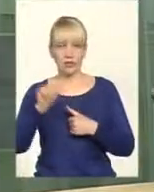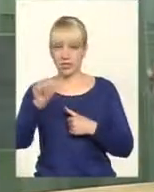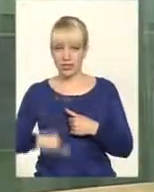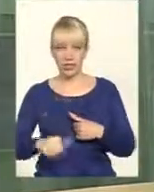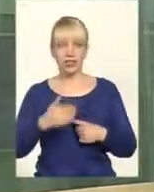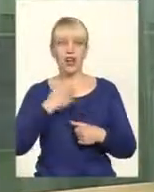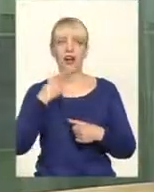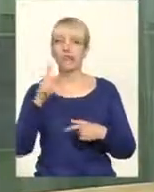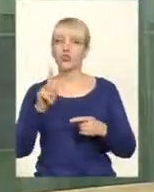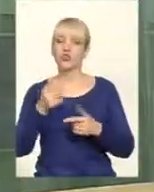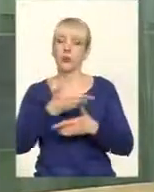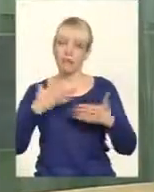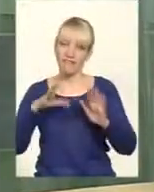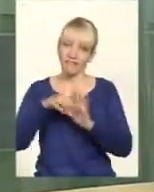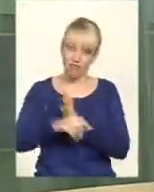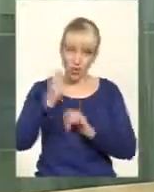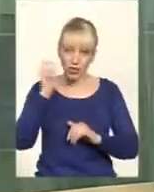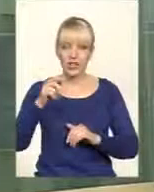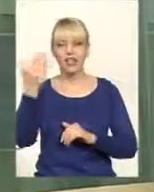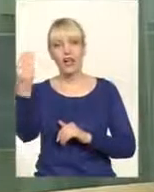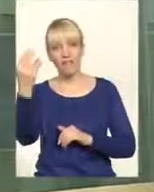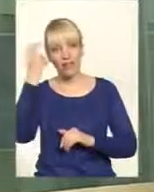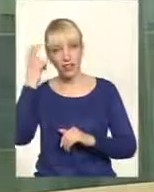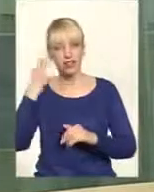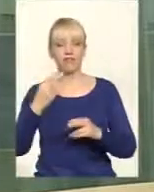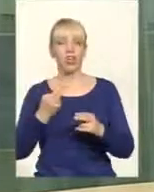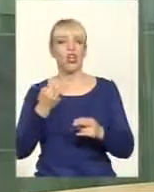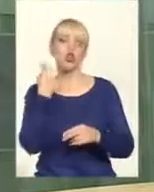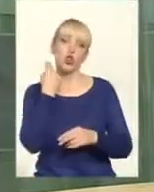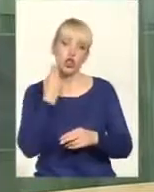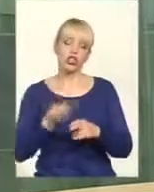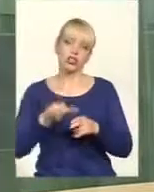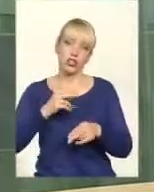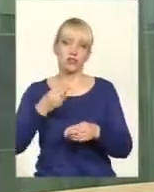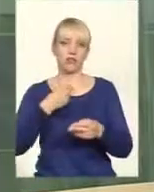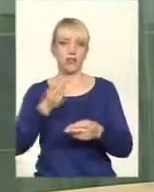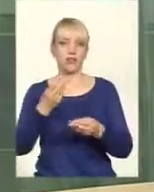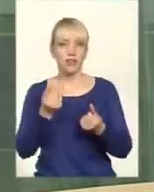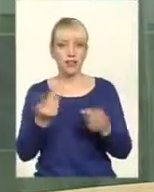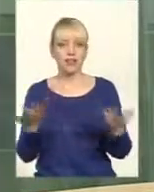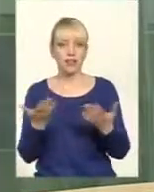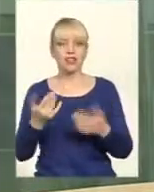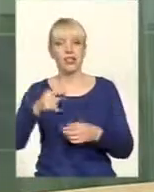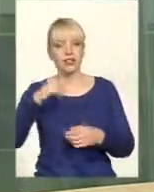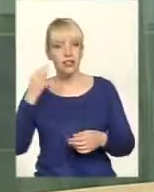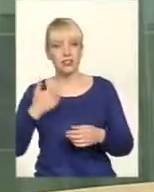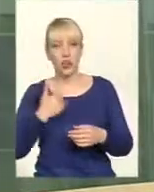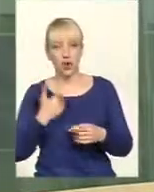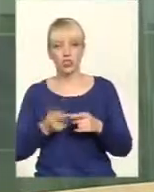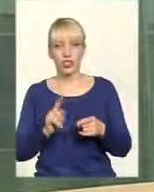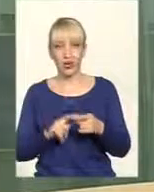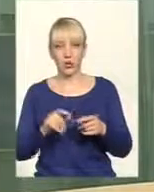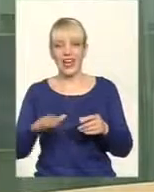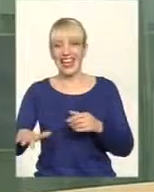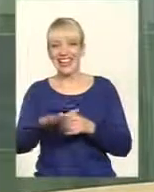уже говорит о том, что мы в Украине, вы, Киев, должны нам каких-то денег. И Россия стремится эту территорию загнать и всучить нам,